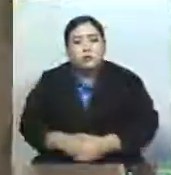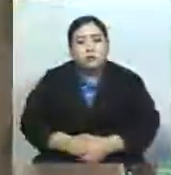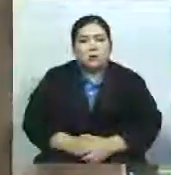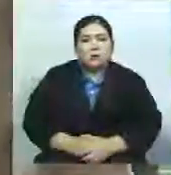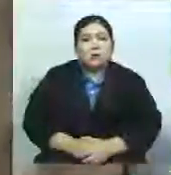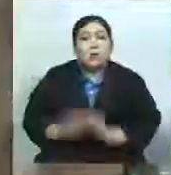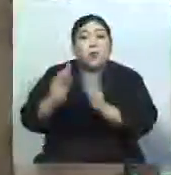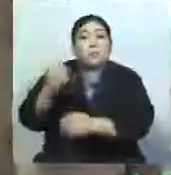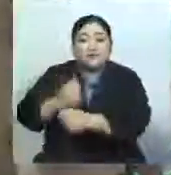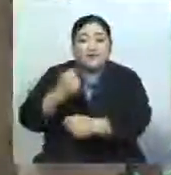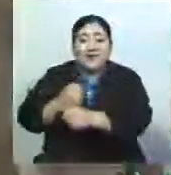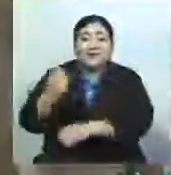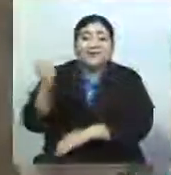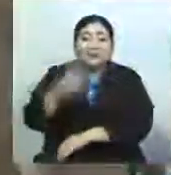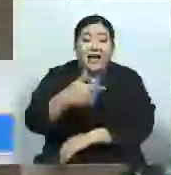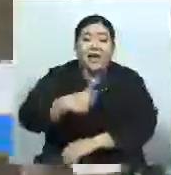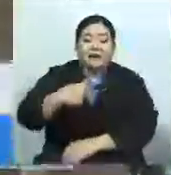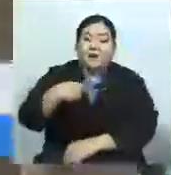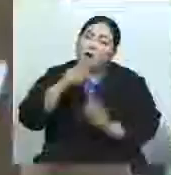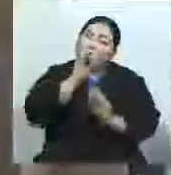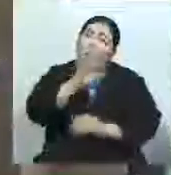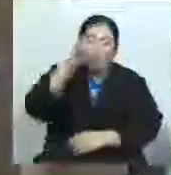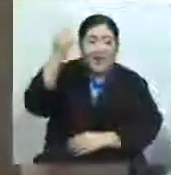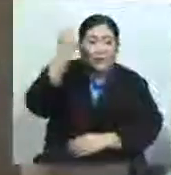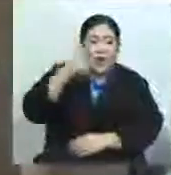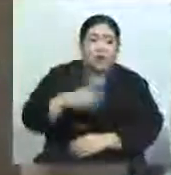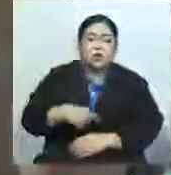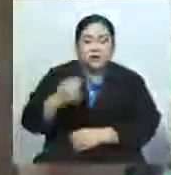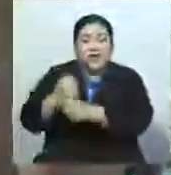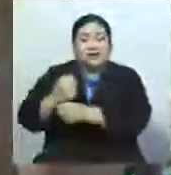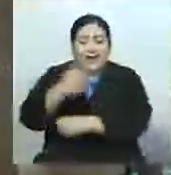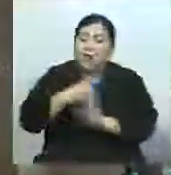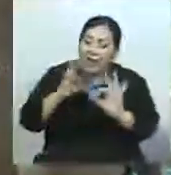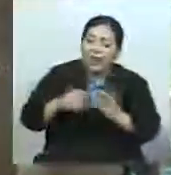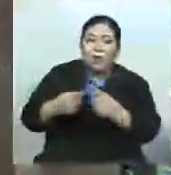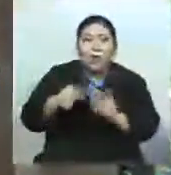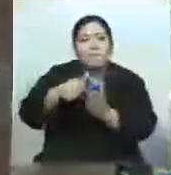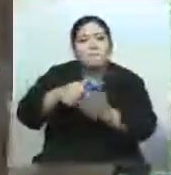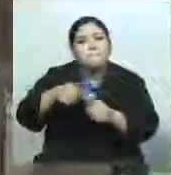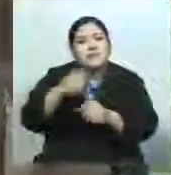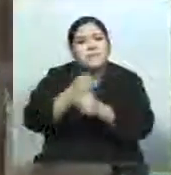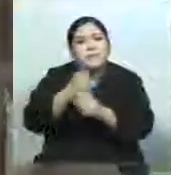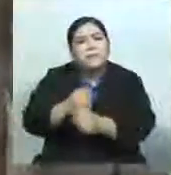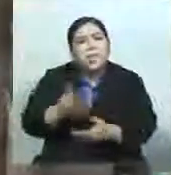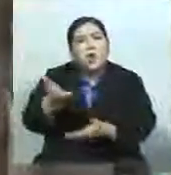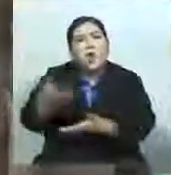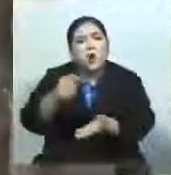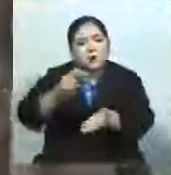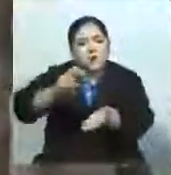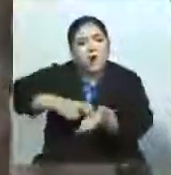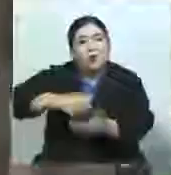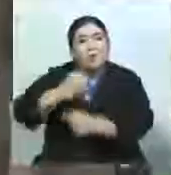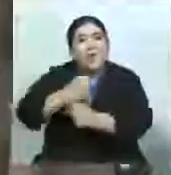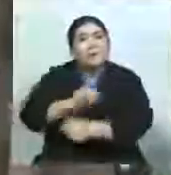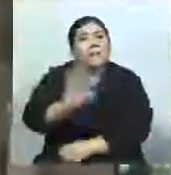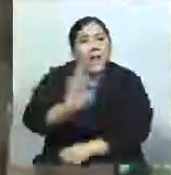าะก็ไปโดยไปท่องเที่ยวนะแล้วก็ไปลักลอบลงเรือไปนะโดยเขาก็ผิดกฎหมายเนาะจะเข้า